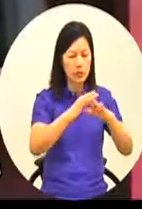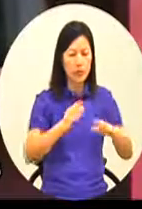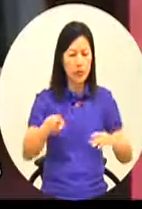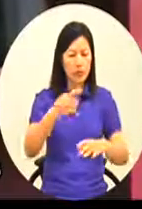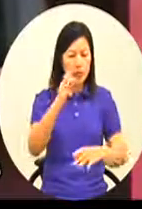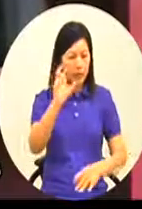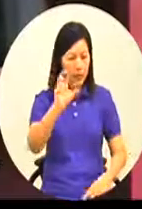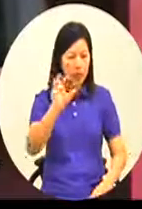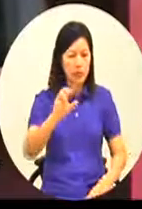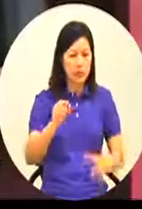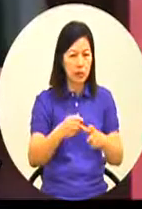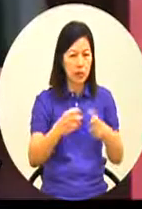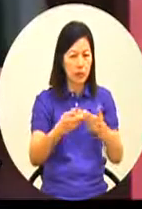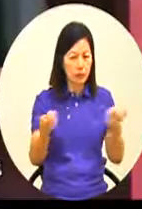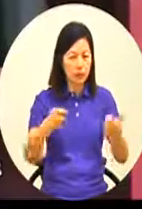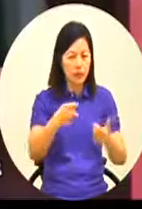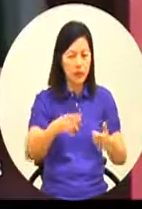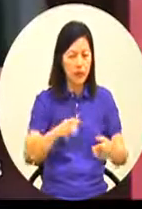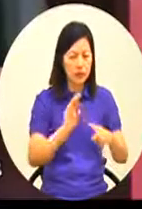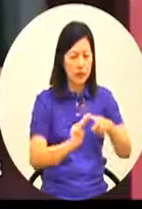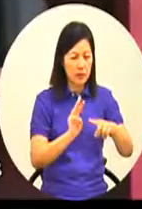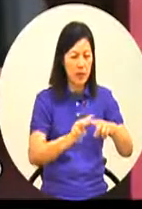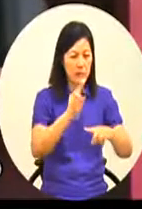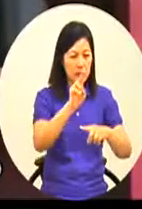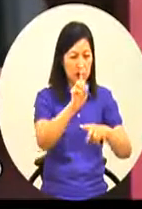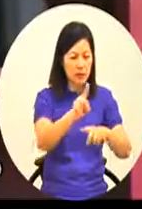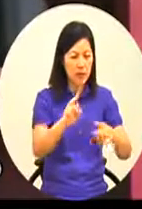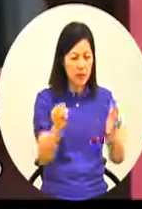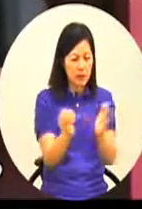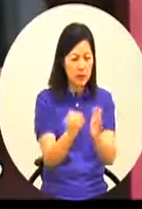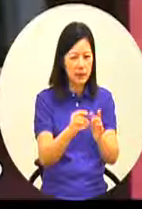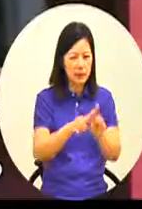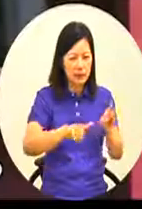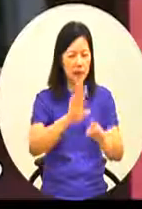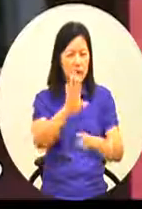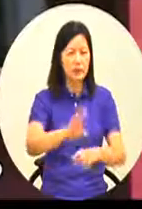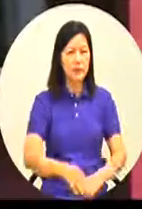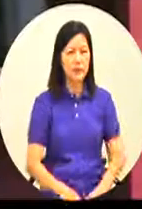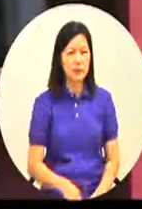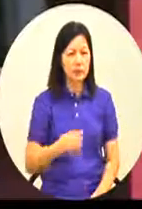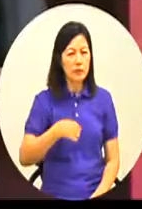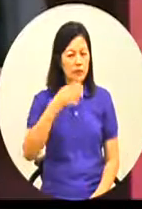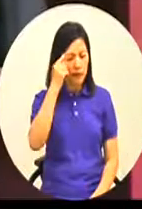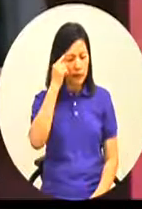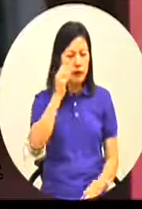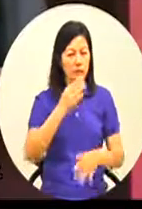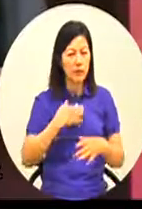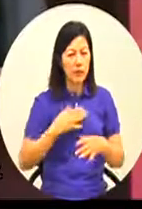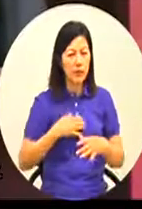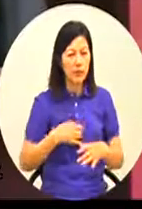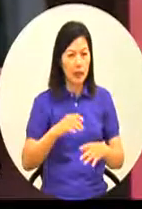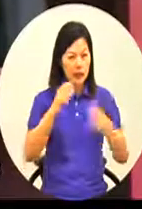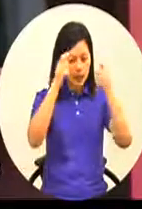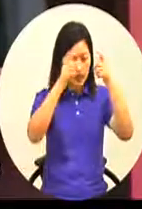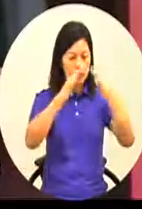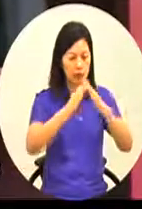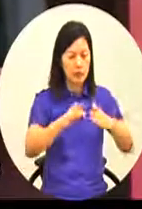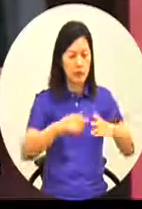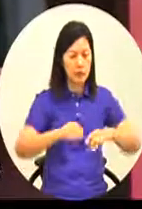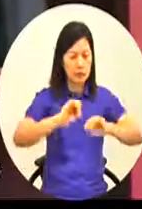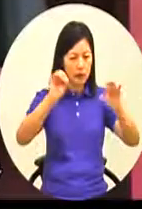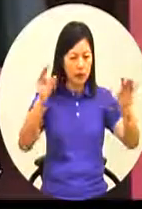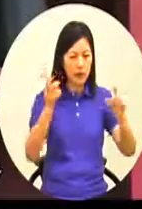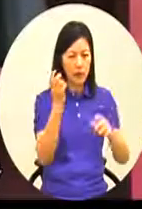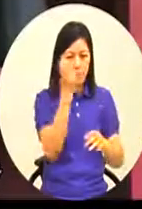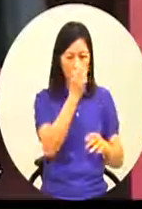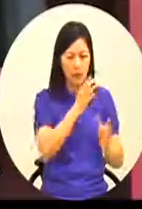也就是将近1/3了。那所以我想了解的是说，我们高雄市订这样子的广告物自治管